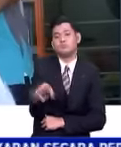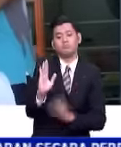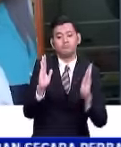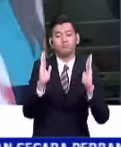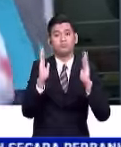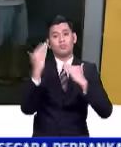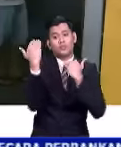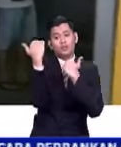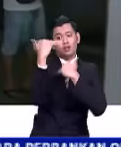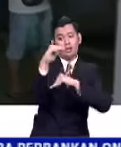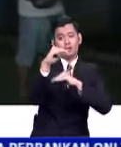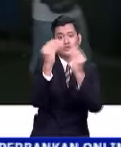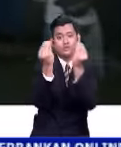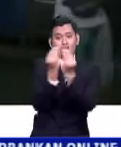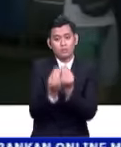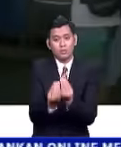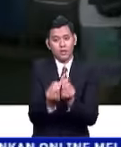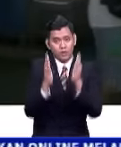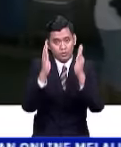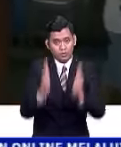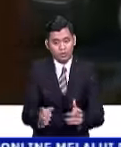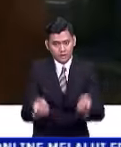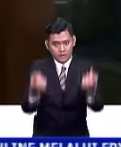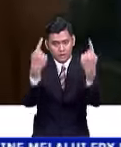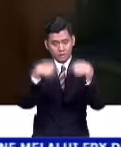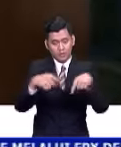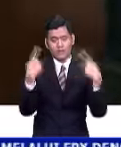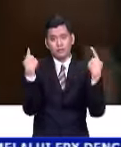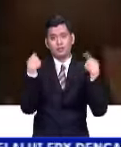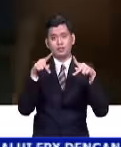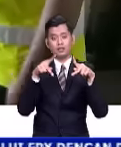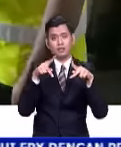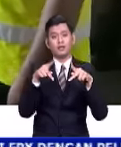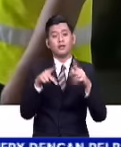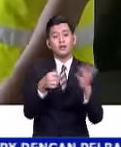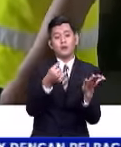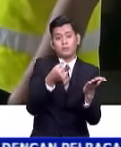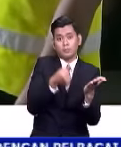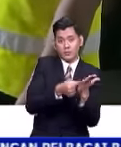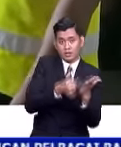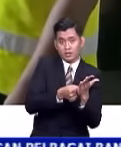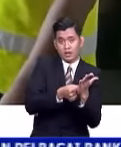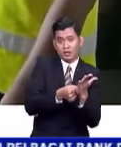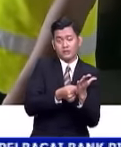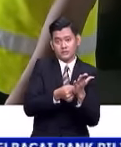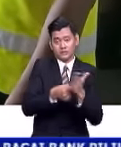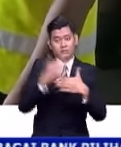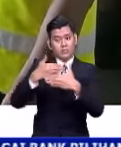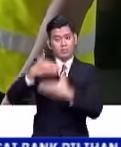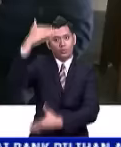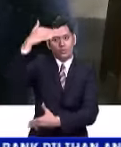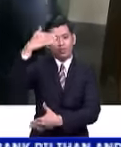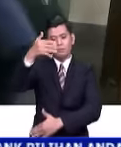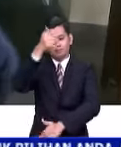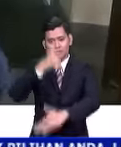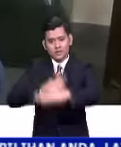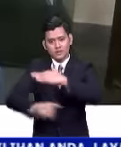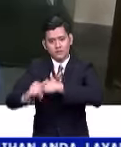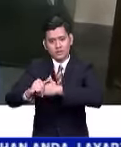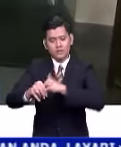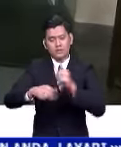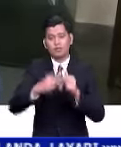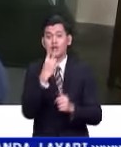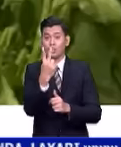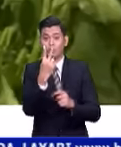jumlah pelanggan dalam semua premis peruncitan termasuk kompleks beli belah dalam satu-satu masa mengikut keluasan